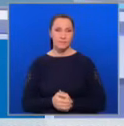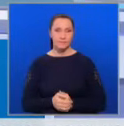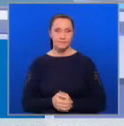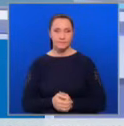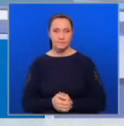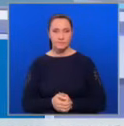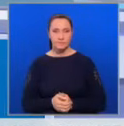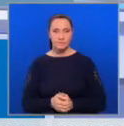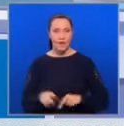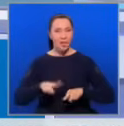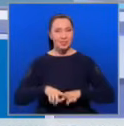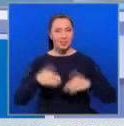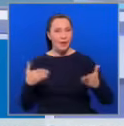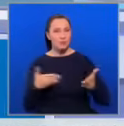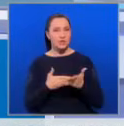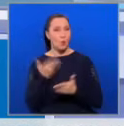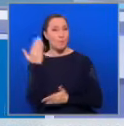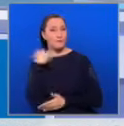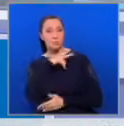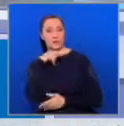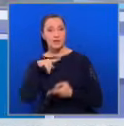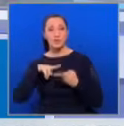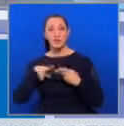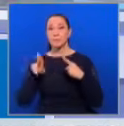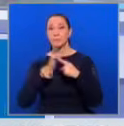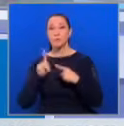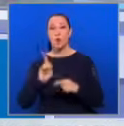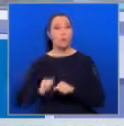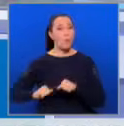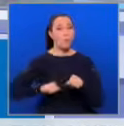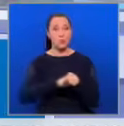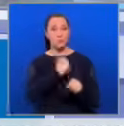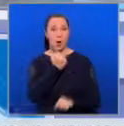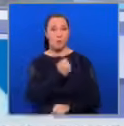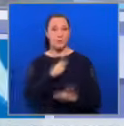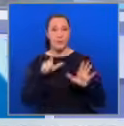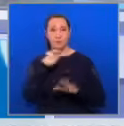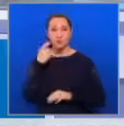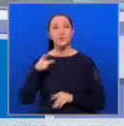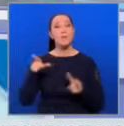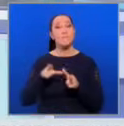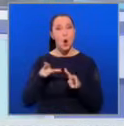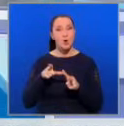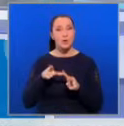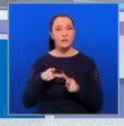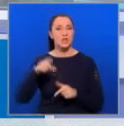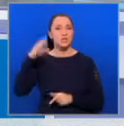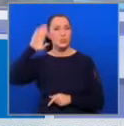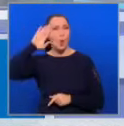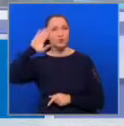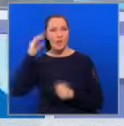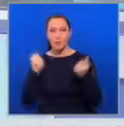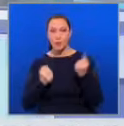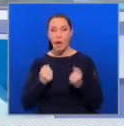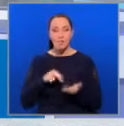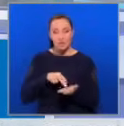парламента делото срещу бившия полицай владимир панайотов който блъсна и уби седемгодишната моника със служебен автомобил на